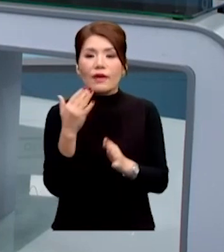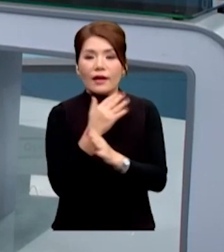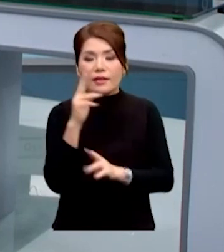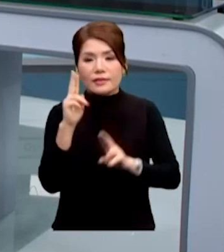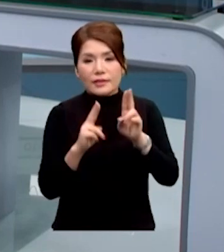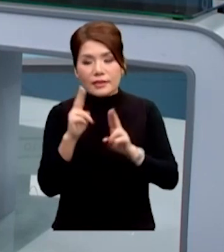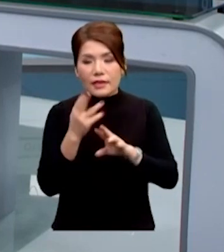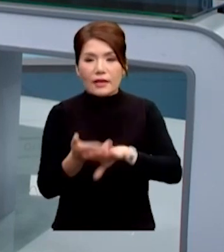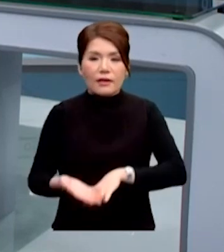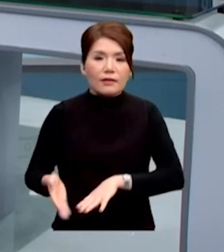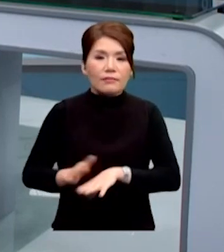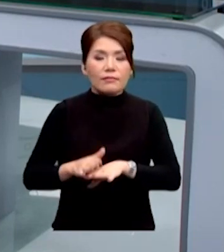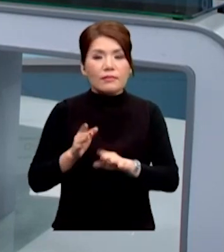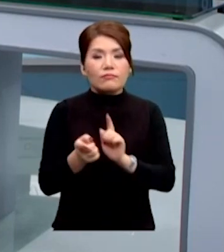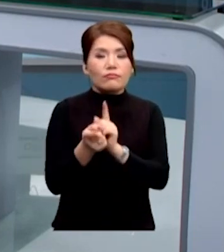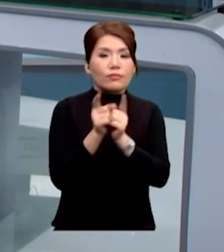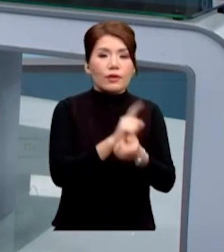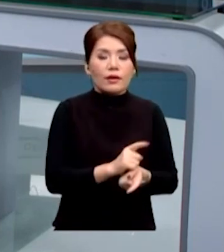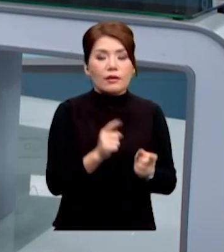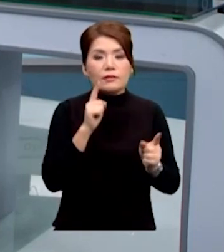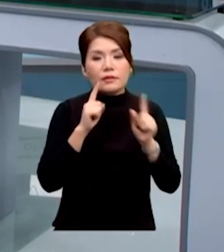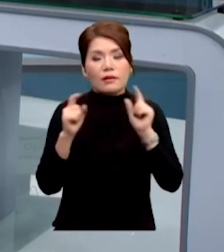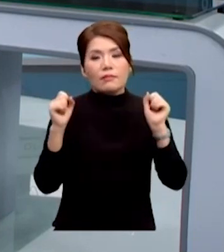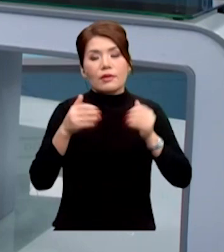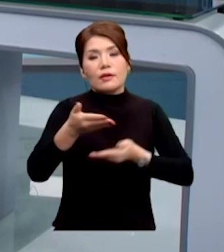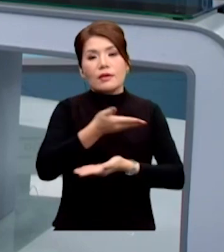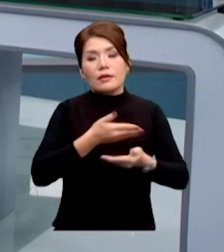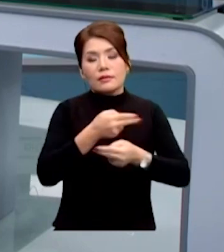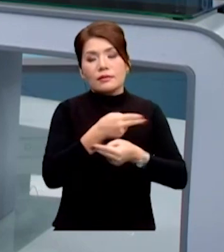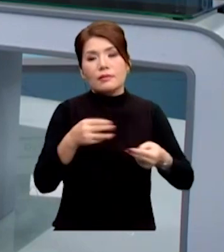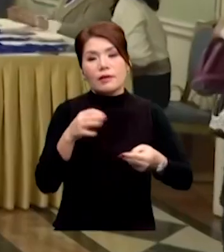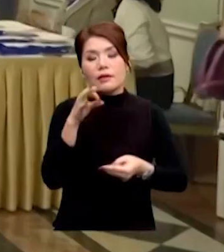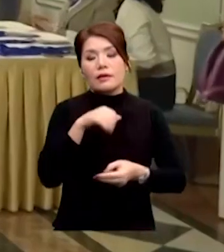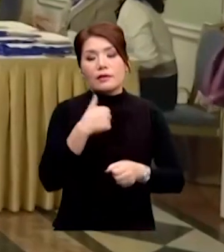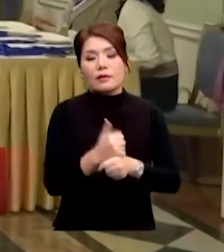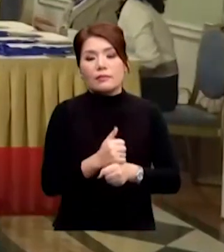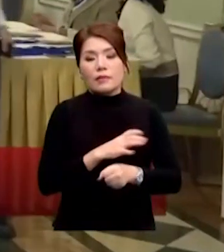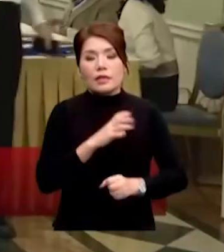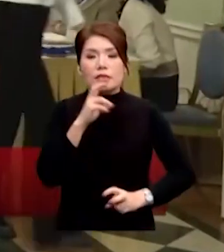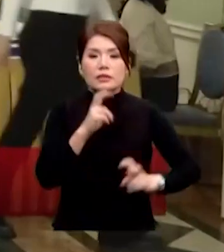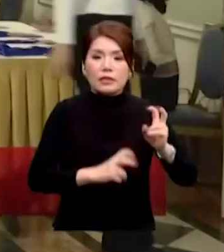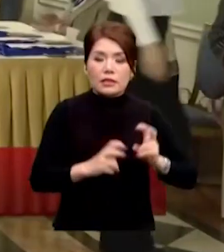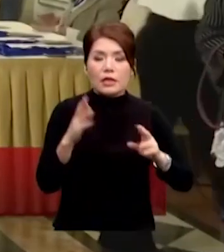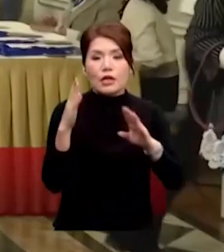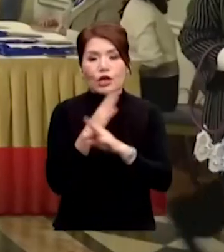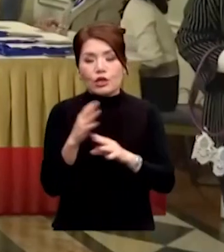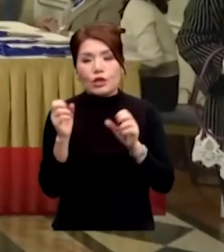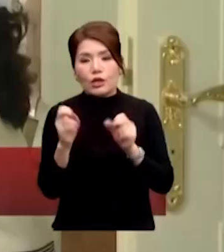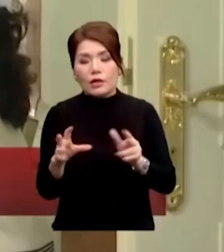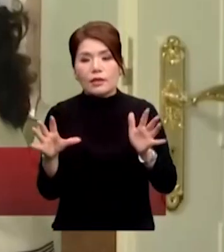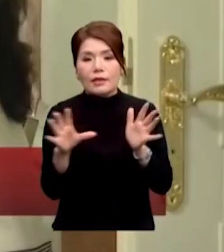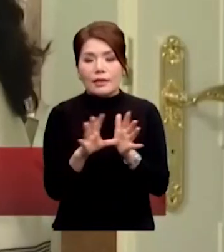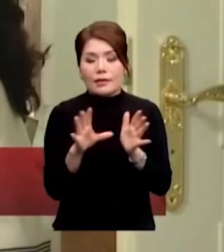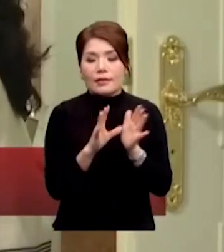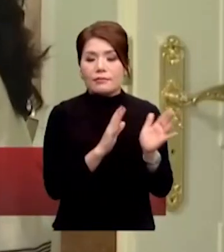стандарттарға ауыртпалықсыз көшу бас қосудағы негізгі мәселе болды. Өнеркәсіптік және экологиялық қауіпсіздік, энергетика